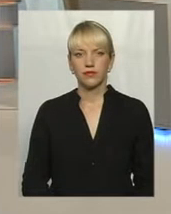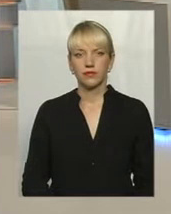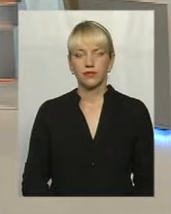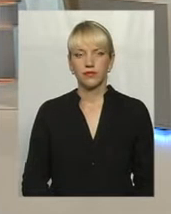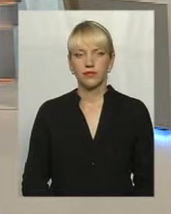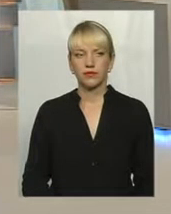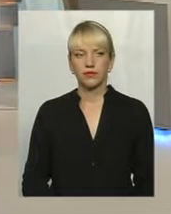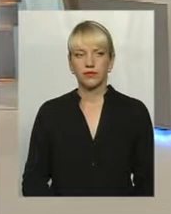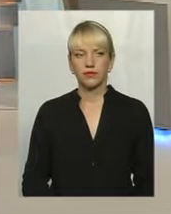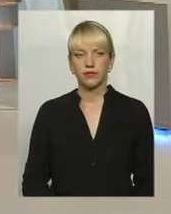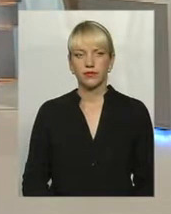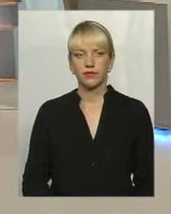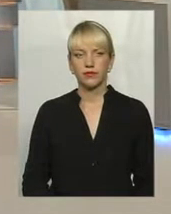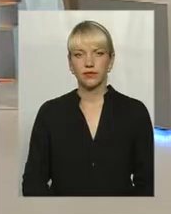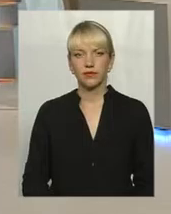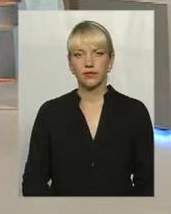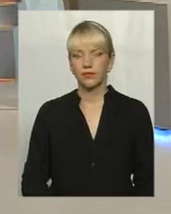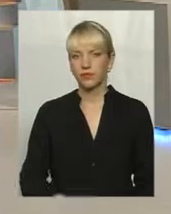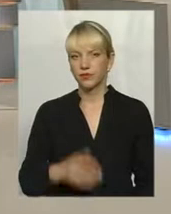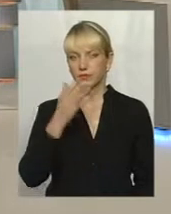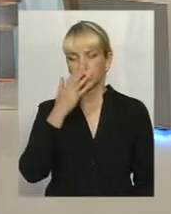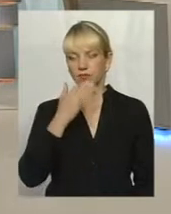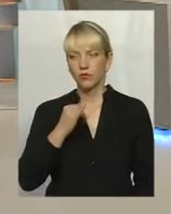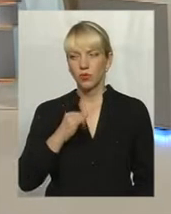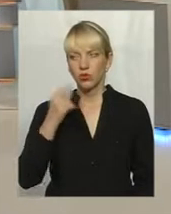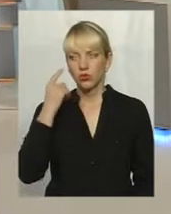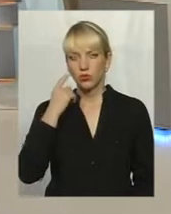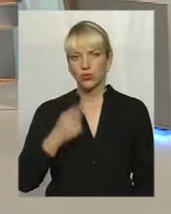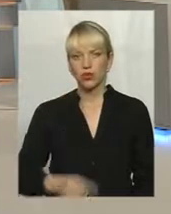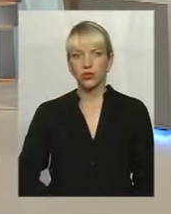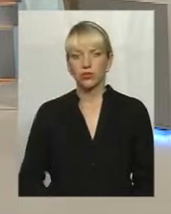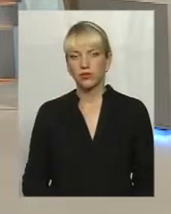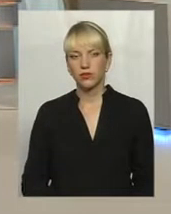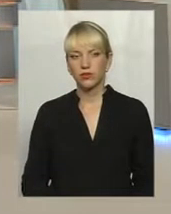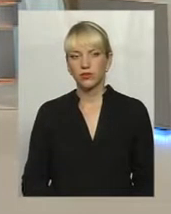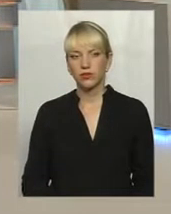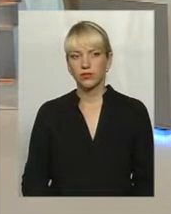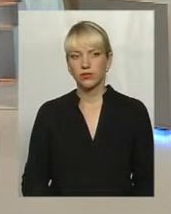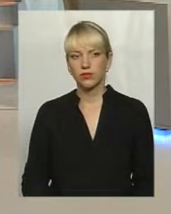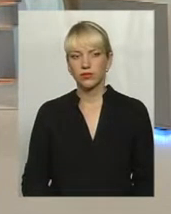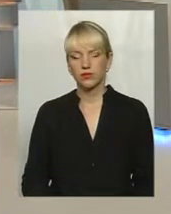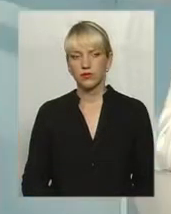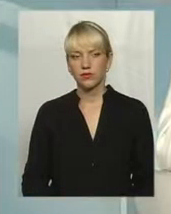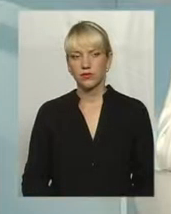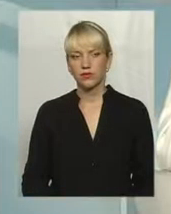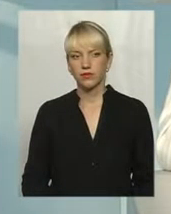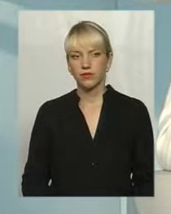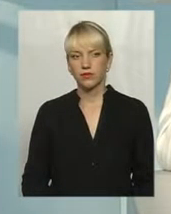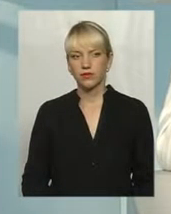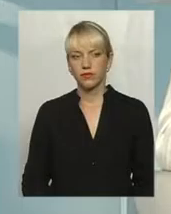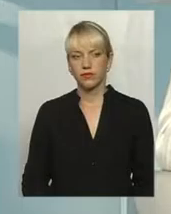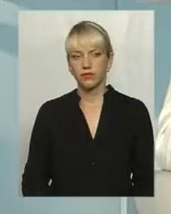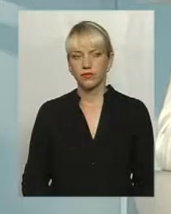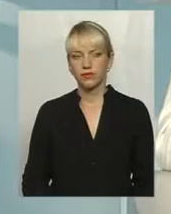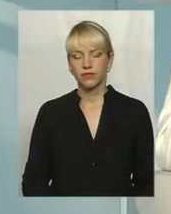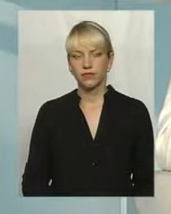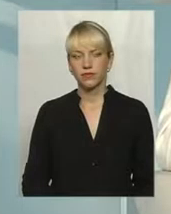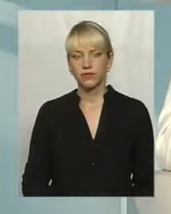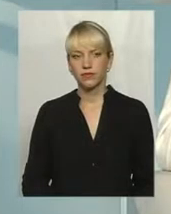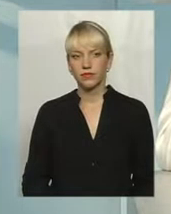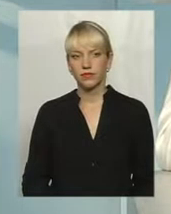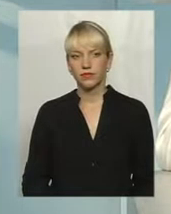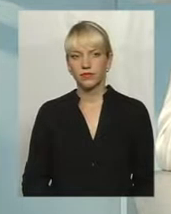Канади, самих високоразвитих стран в чесним хазяйстві в мірі, який процент не приносять без це? І будуть люди там приймуть